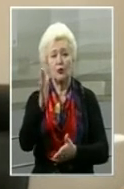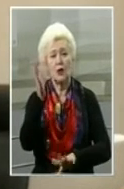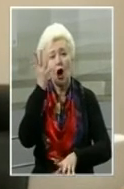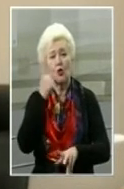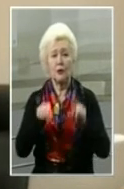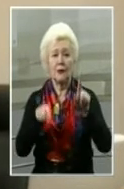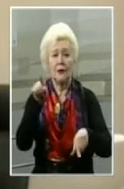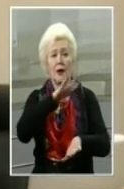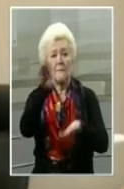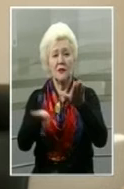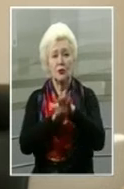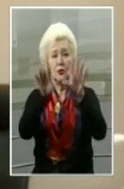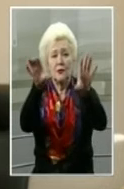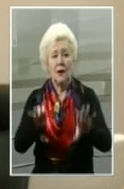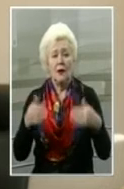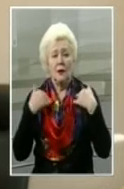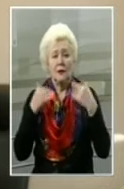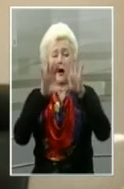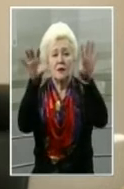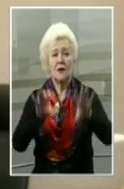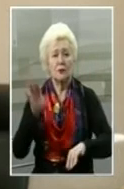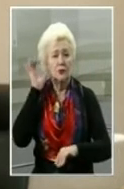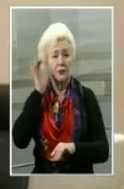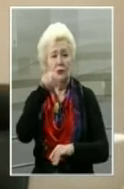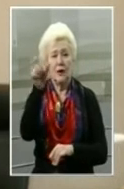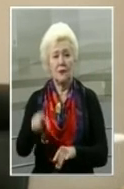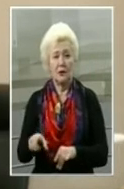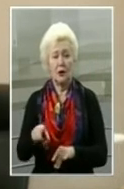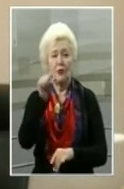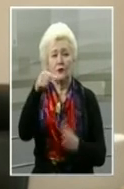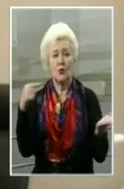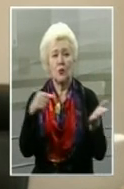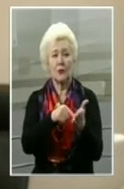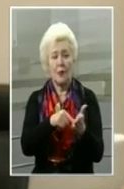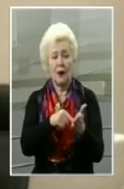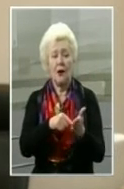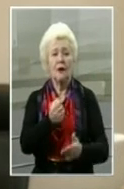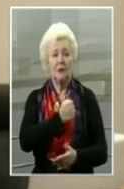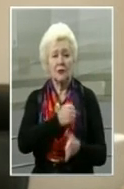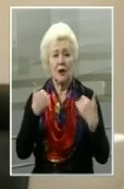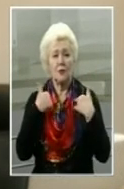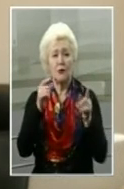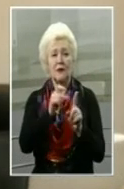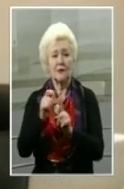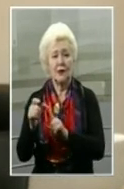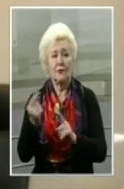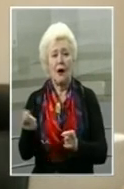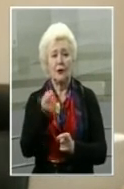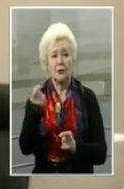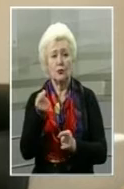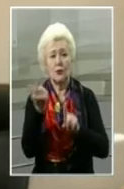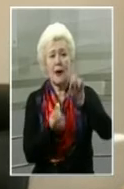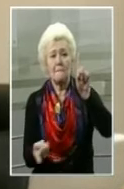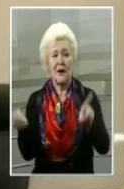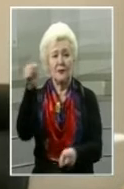я підкорюсь закону, тому що я законослухняний громадянин. І цьому крапка. На жаль, мої слова трохи